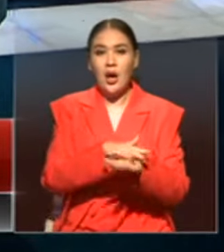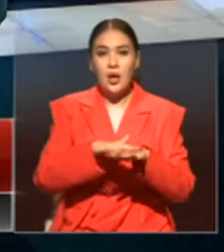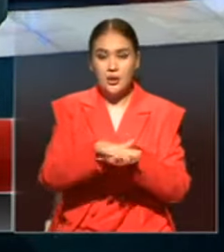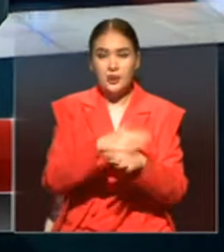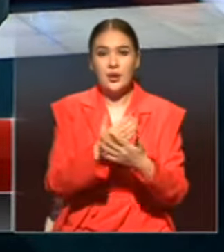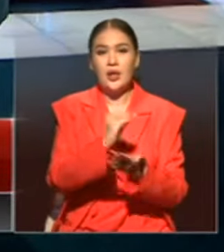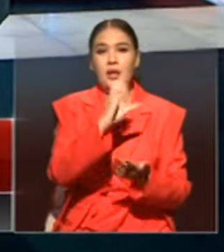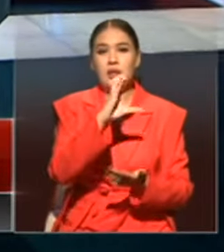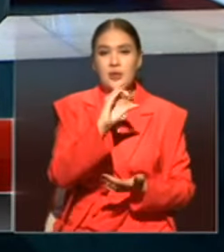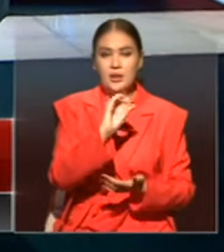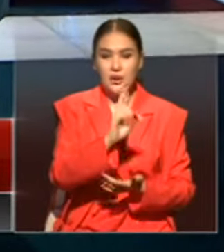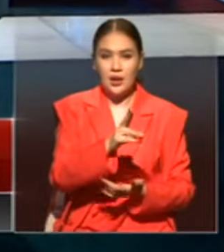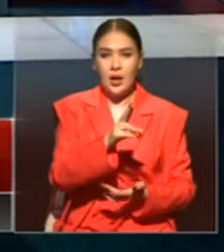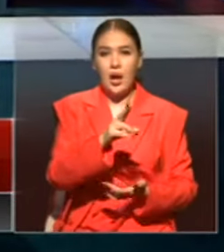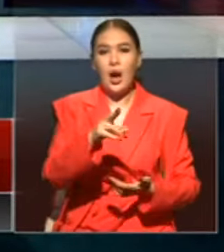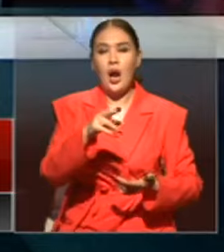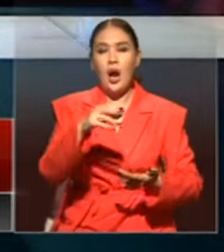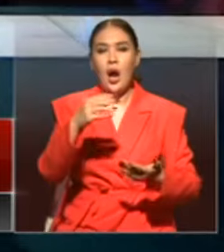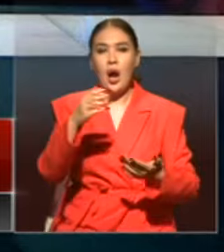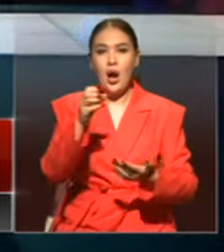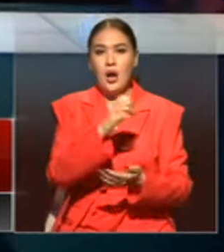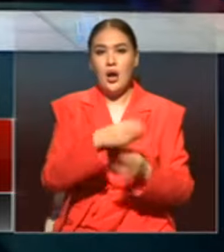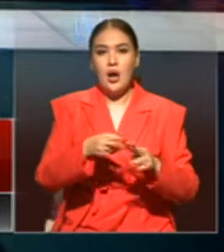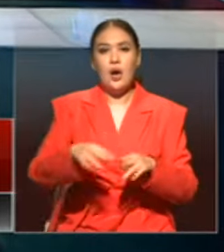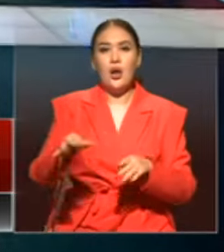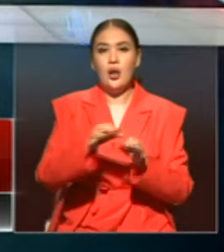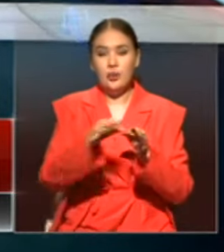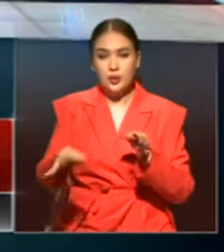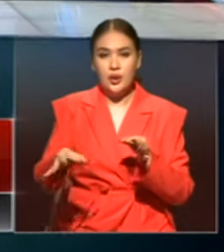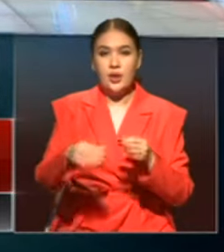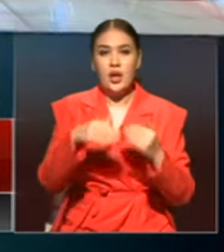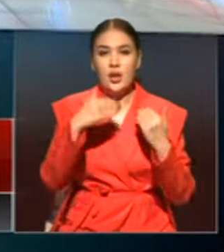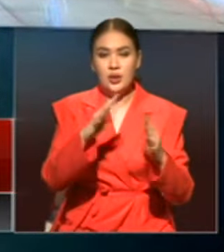ауданы болса, Есіл ауданында тұратын тұрғындардың жаңағыдай